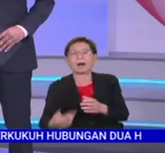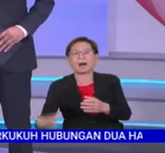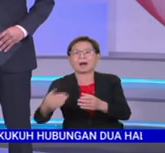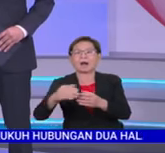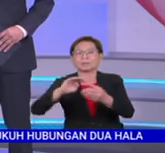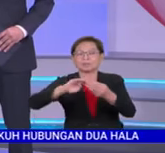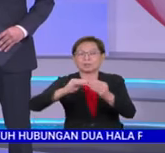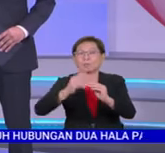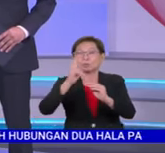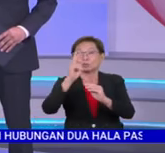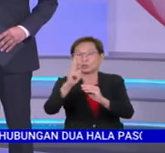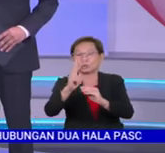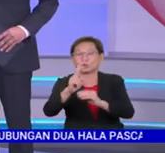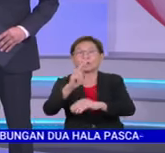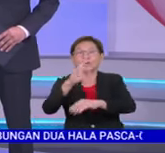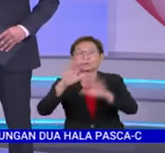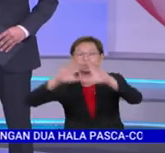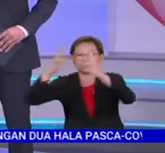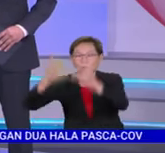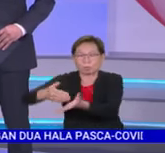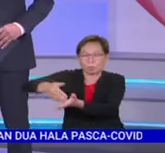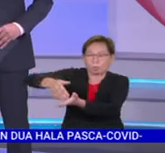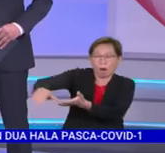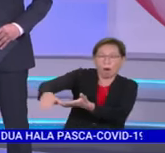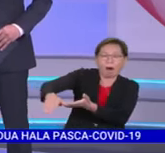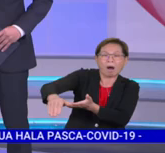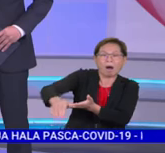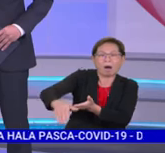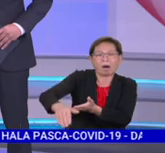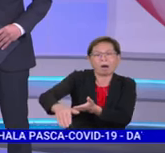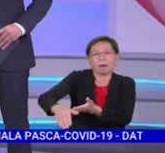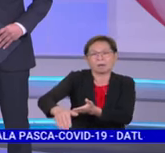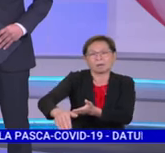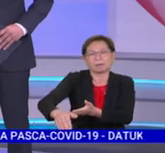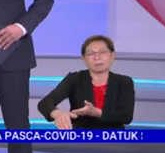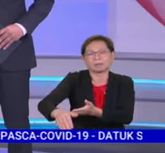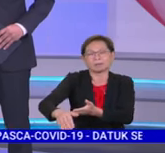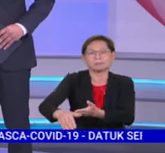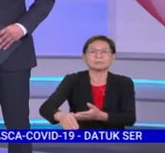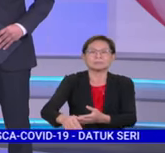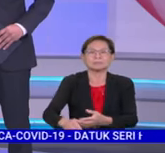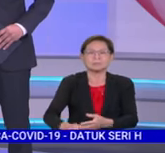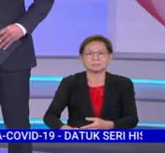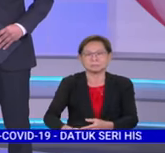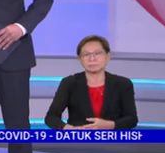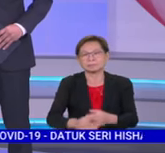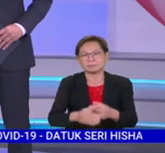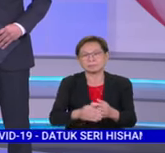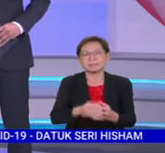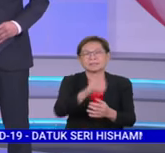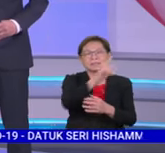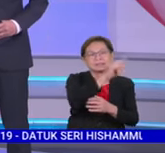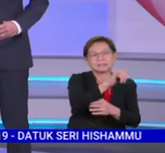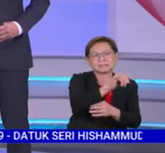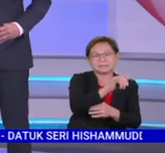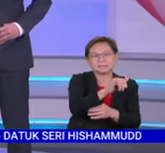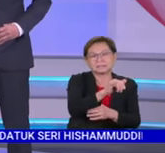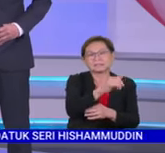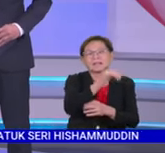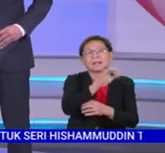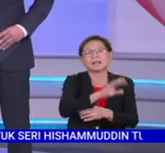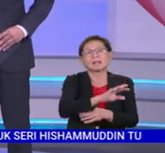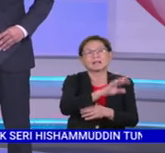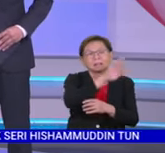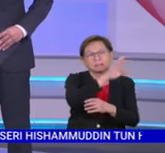2 dunia Lee Soon-hee Chin di Gesin Chun-chan dari Korea Selatan. Pelitian dan juga Emtina mencatat keputusan